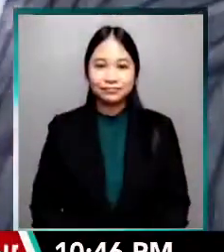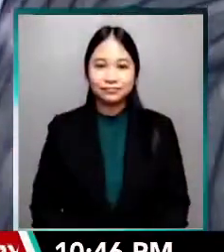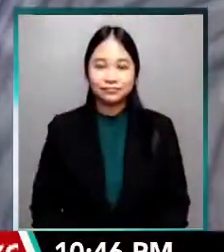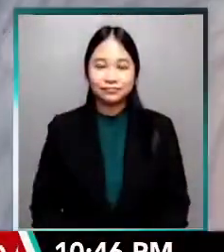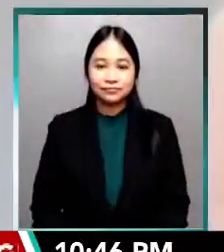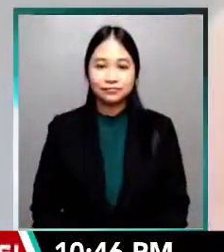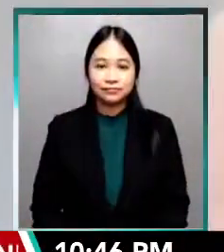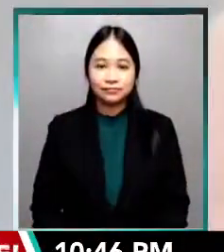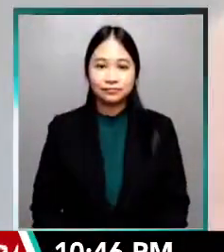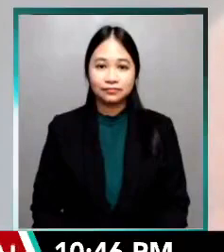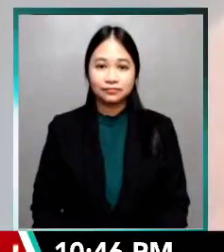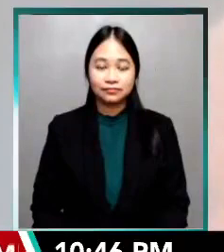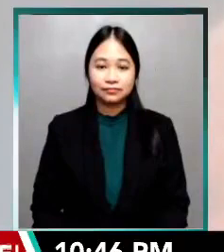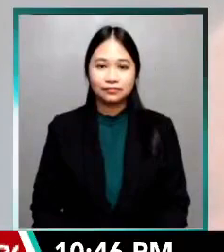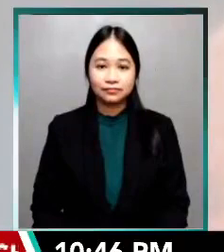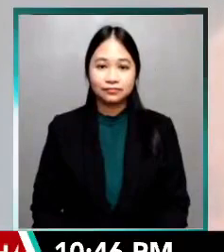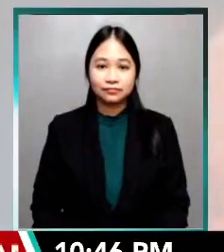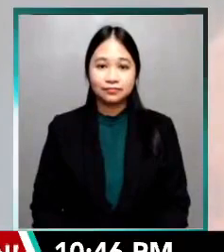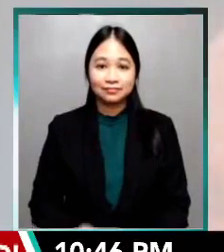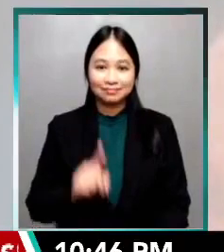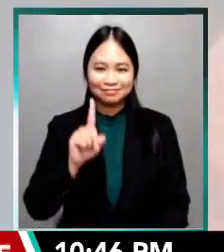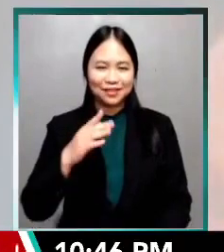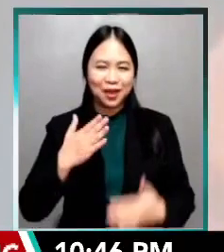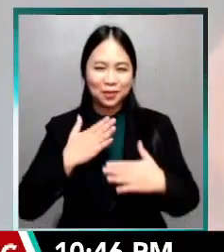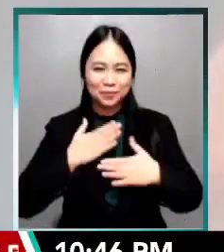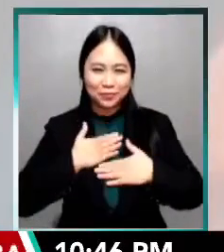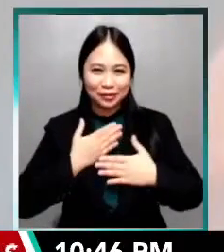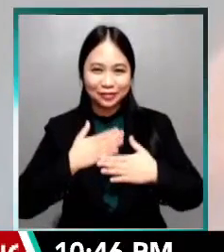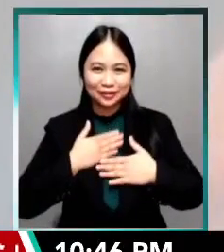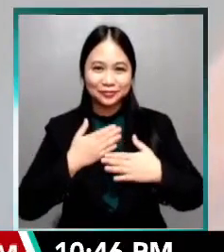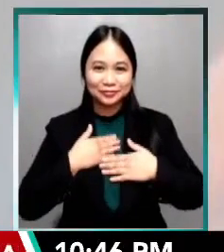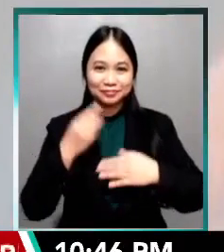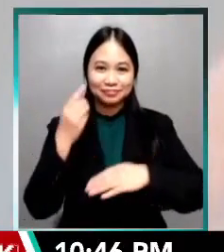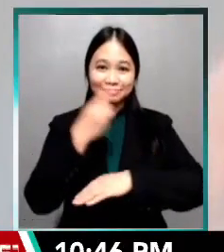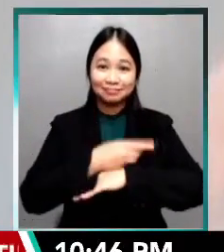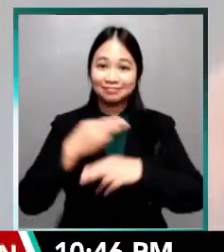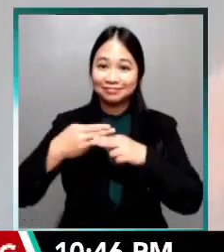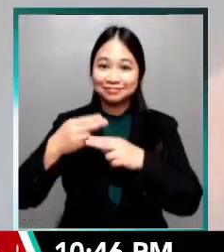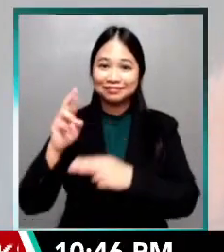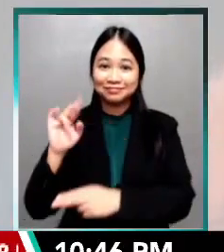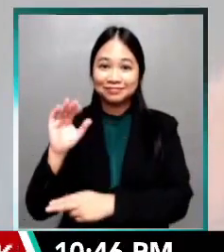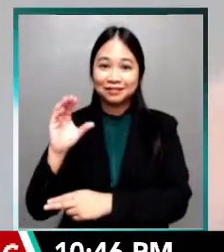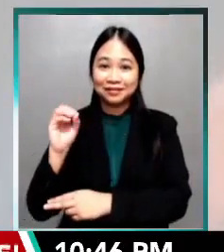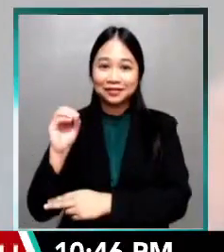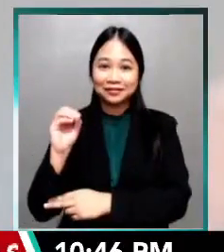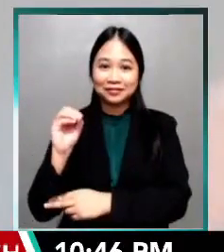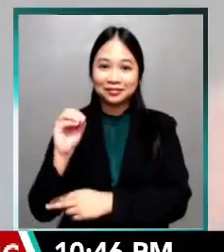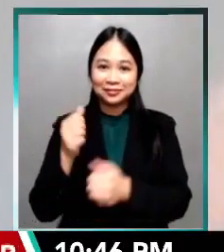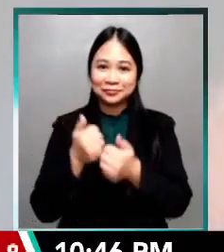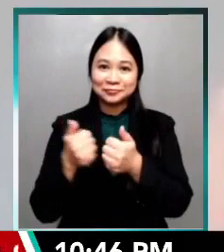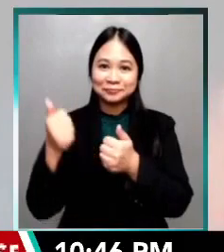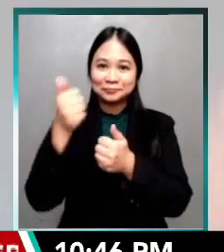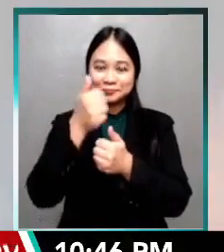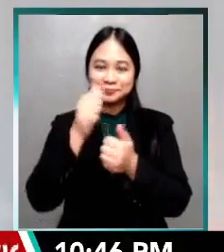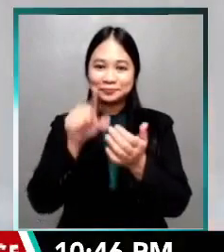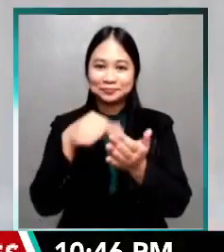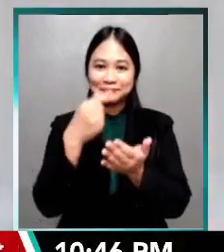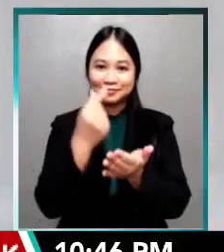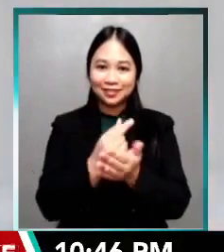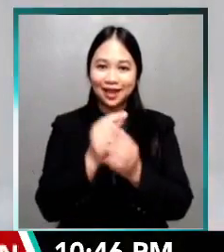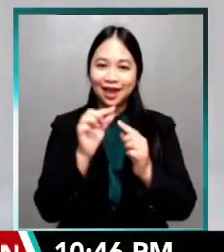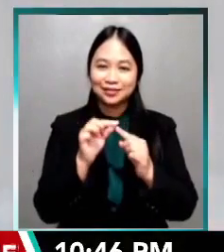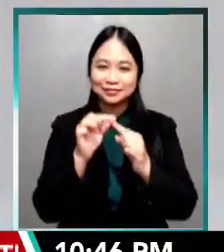Isa raw sa pinakamasayang araw sa buhay ni Enrico Pantoja ay ang kanyang moving up. Extra special ito dahil nagtapos siya